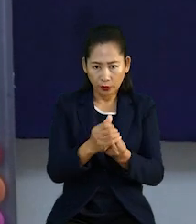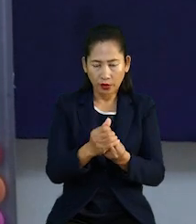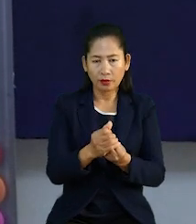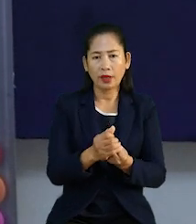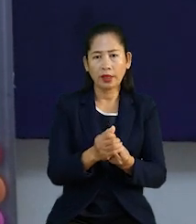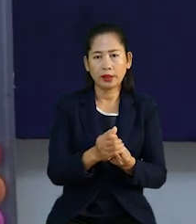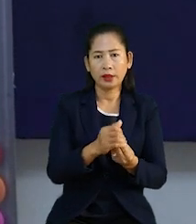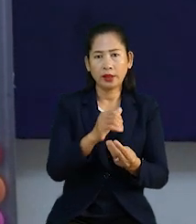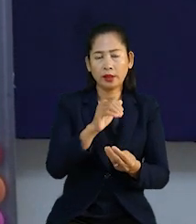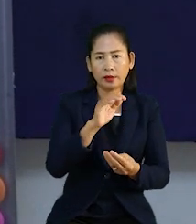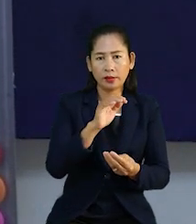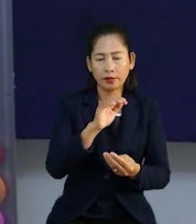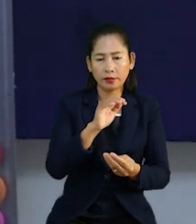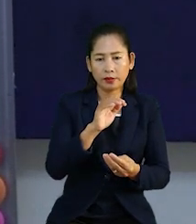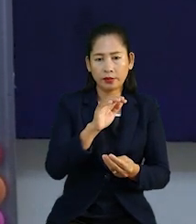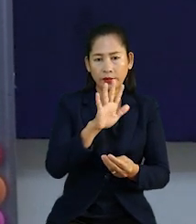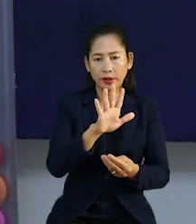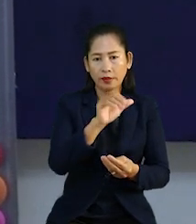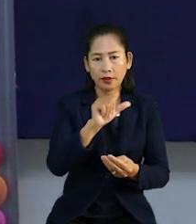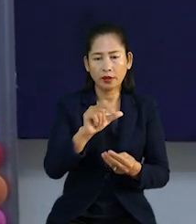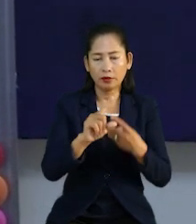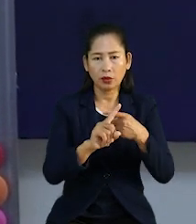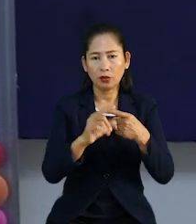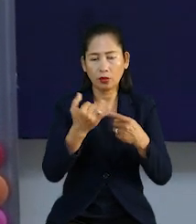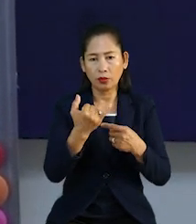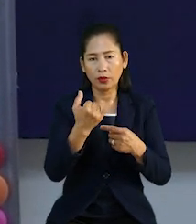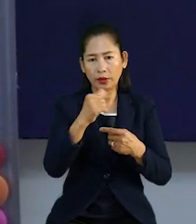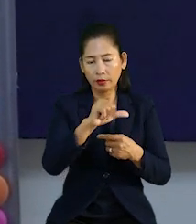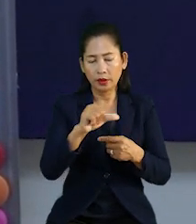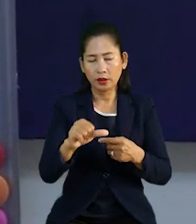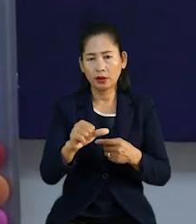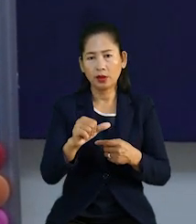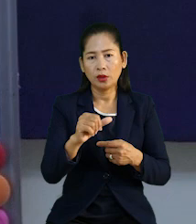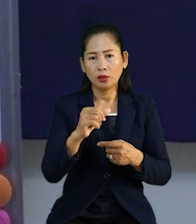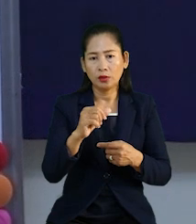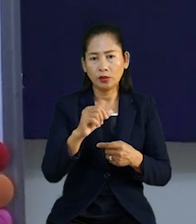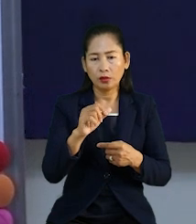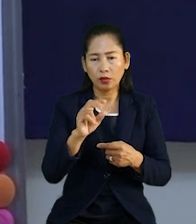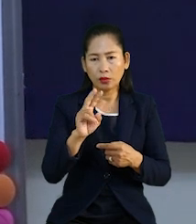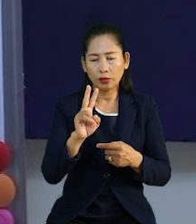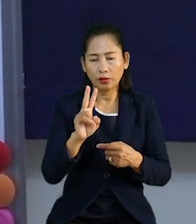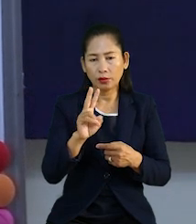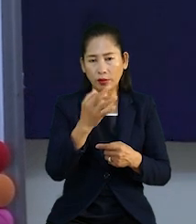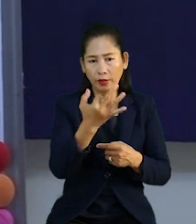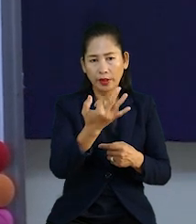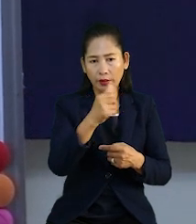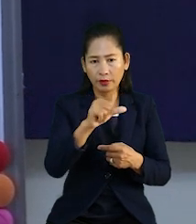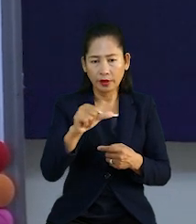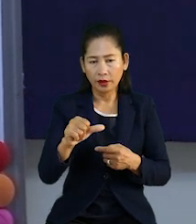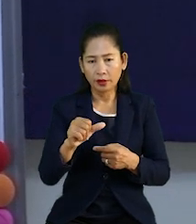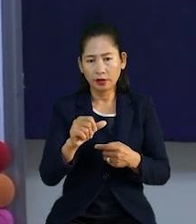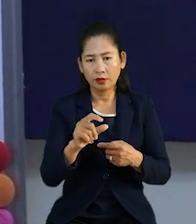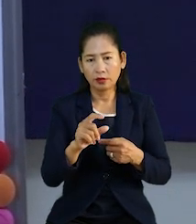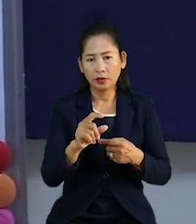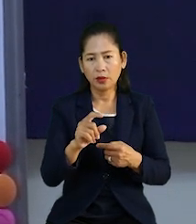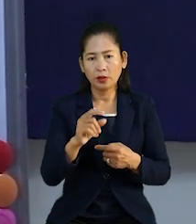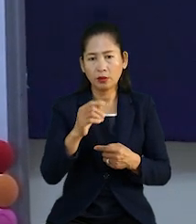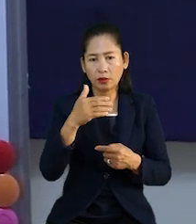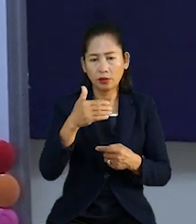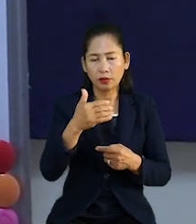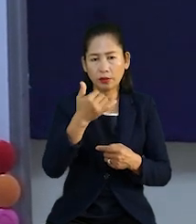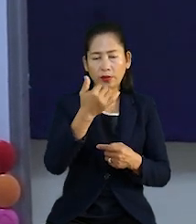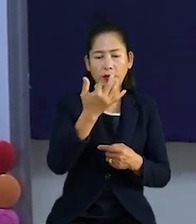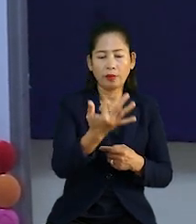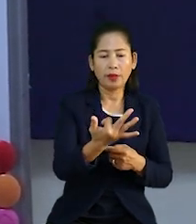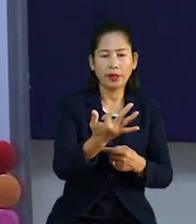máu dự bàn pram mơn. Bộ mùi mơn, bộ mùi mơn. Bộ mùi mơn, bộ pi mơn, pram bay mơn. Pram bay mơn, pram